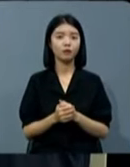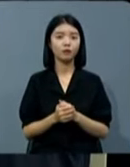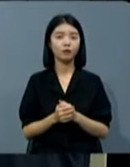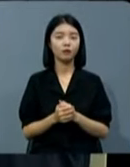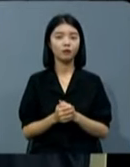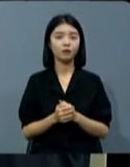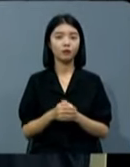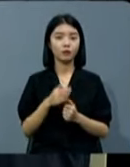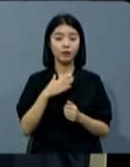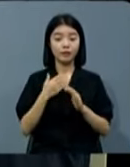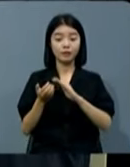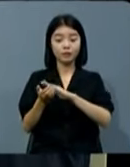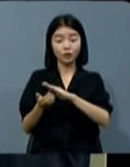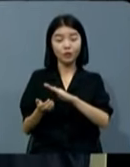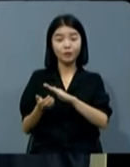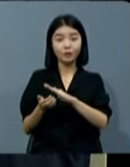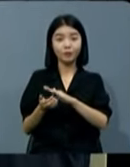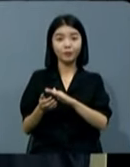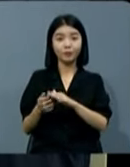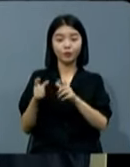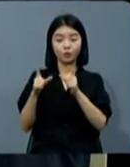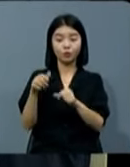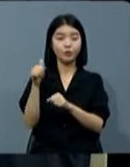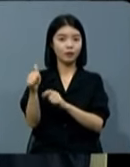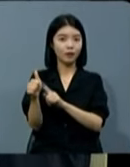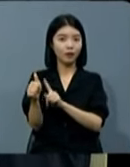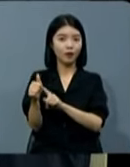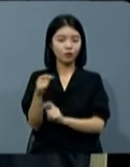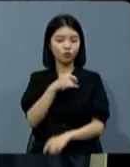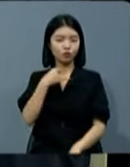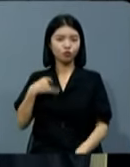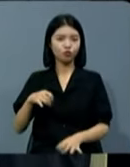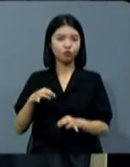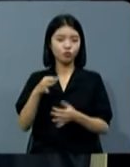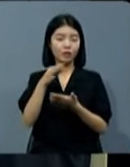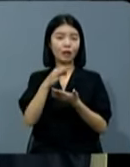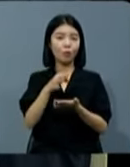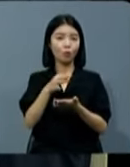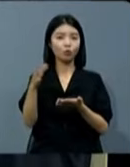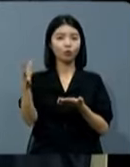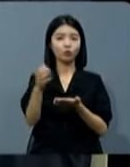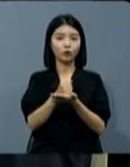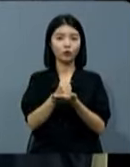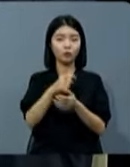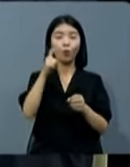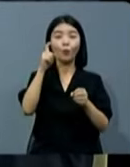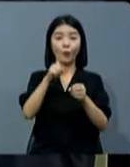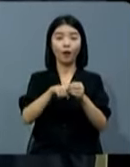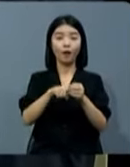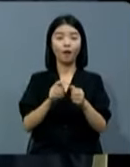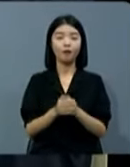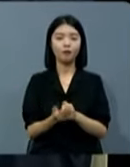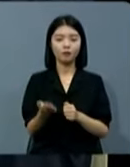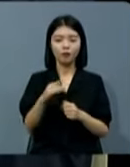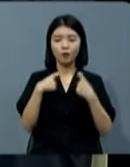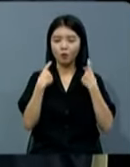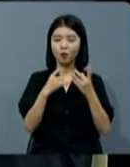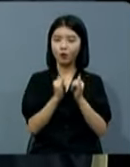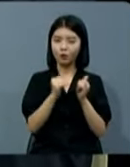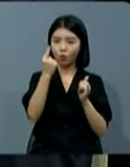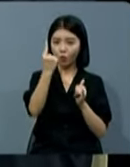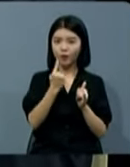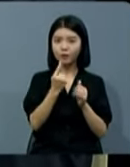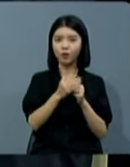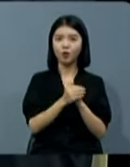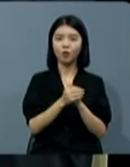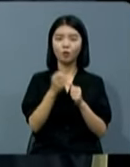제 전임 지사의 도정 지표 자체가 중국 자본 유치였습니다. 도정의 목표 자체가. 그렇습니다. 예. 그래서 관광객도 가서 인센티브